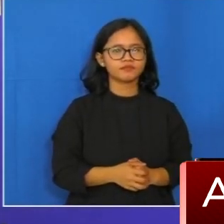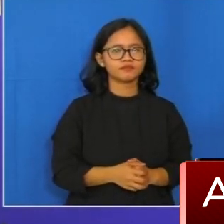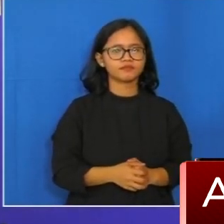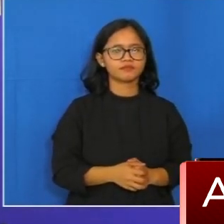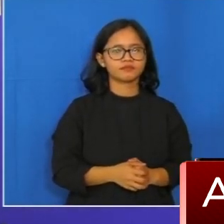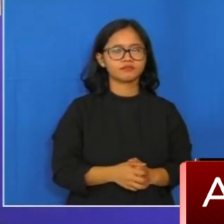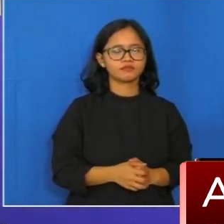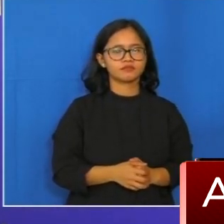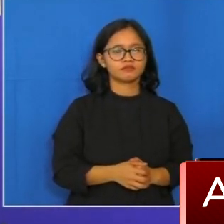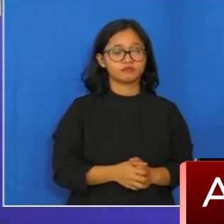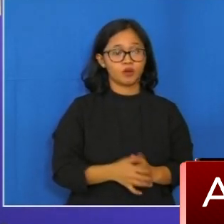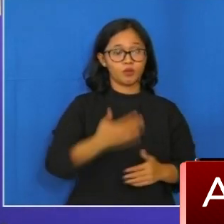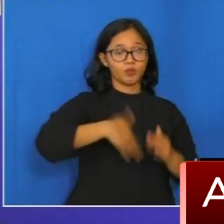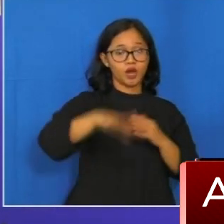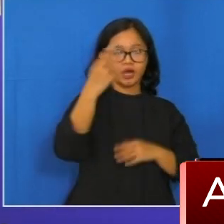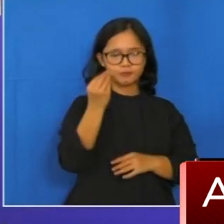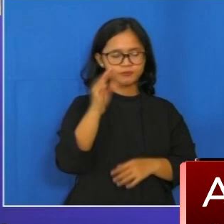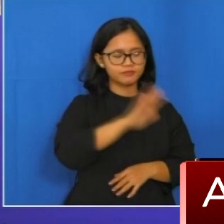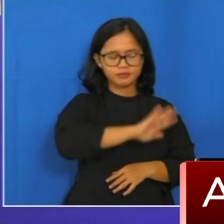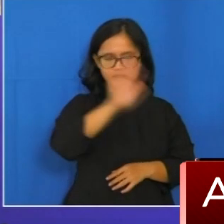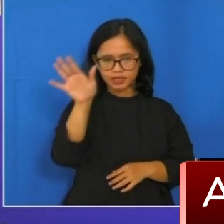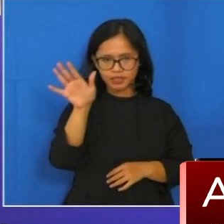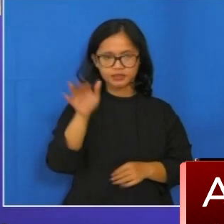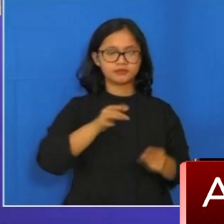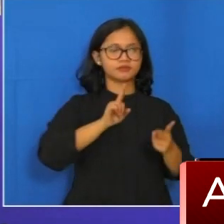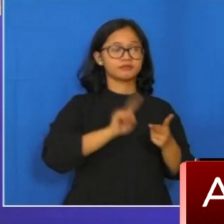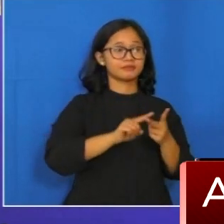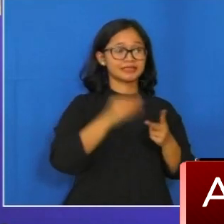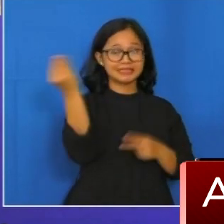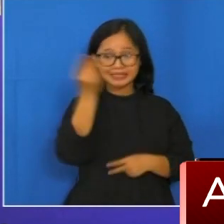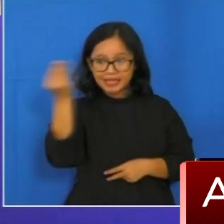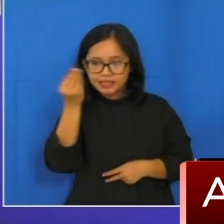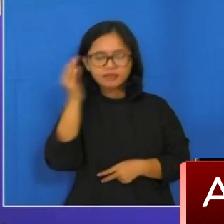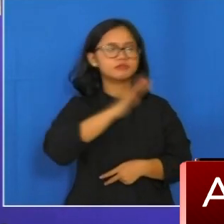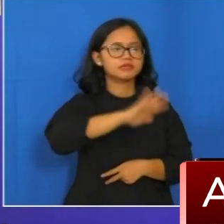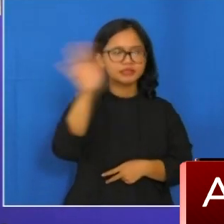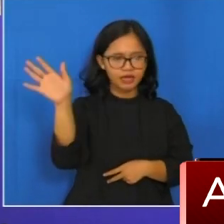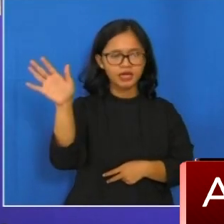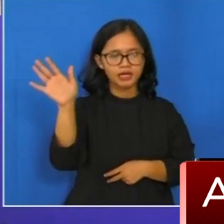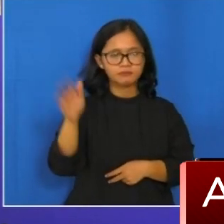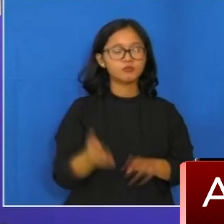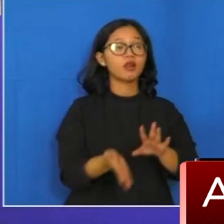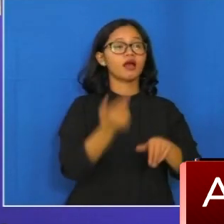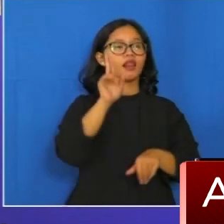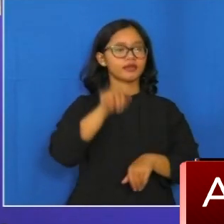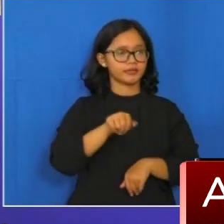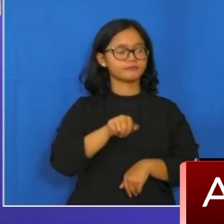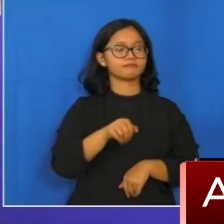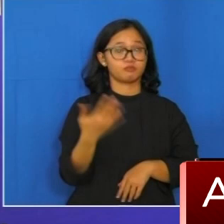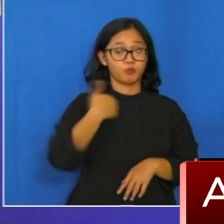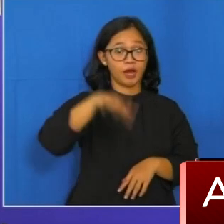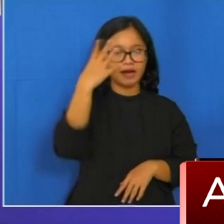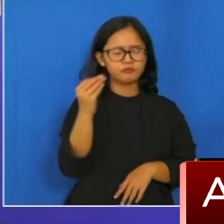Hai jangan mudik Hai jangan bepergian sekali lagi jangan